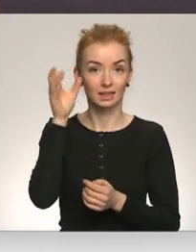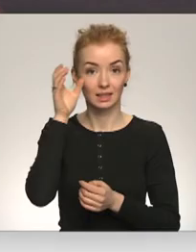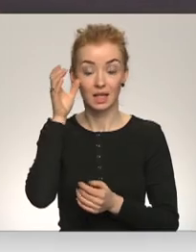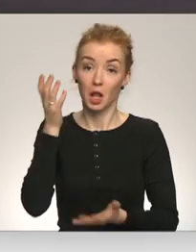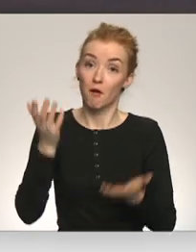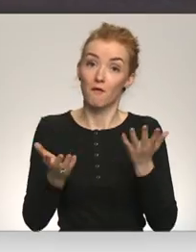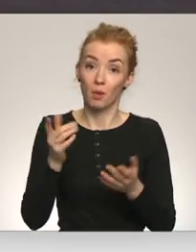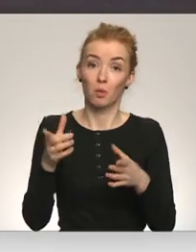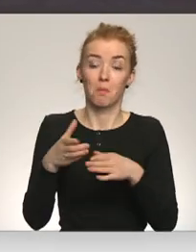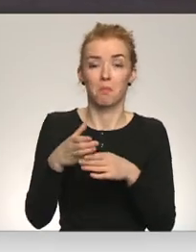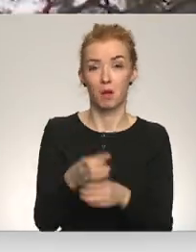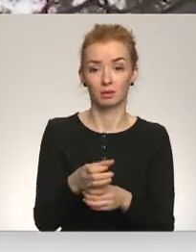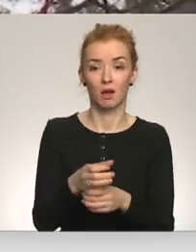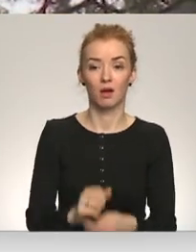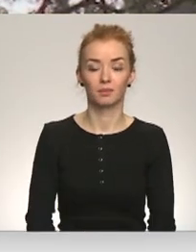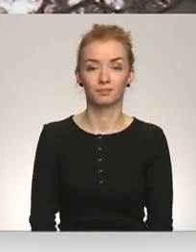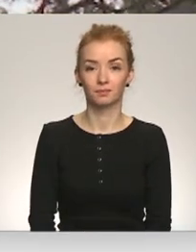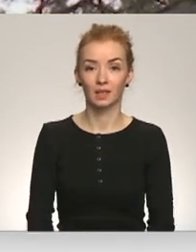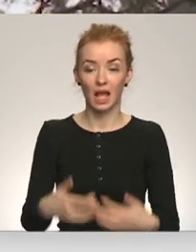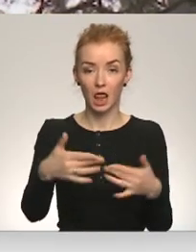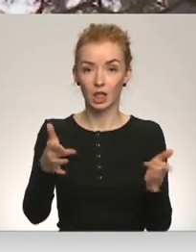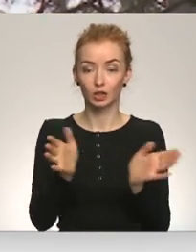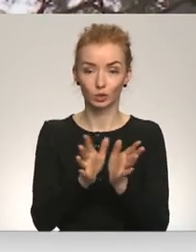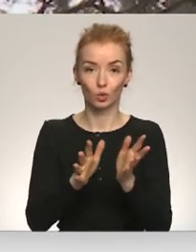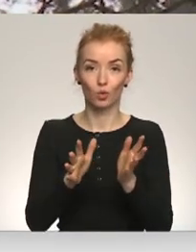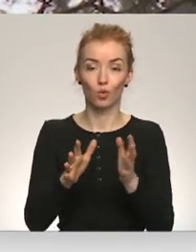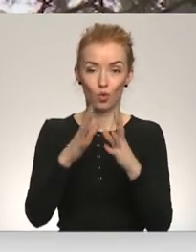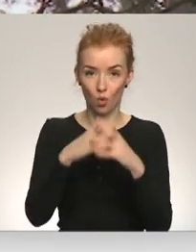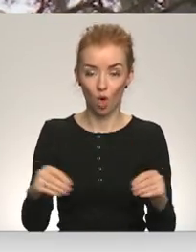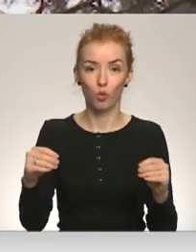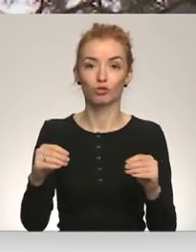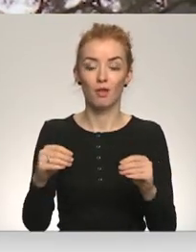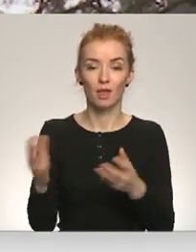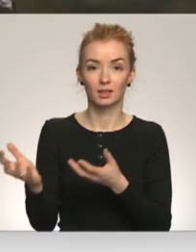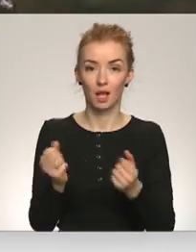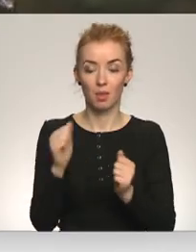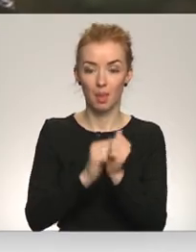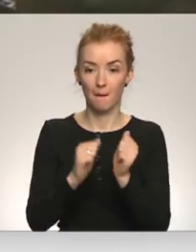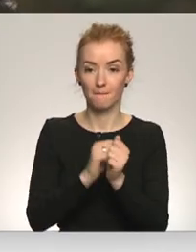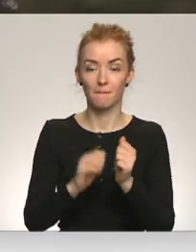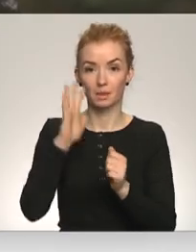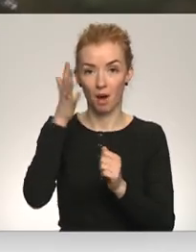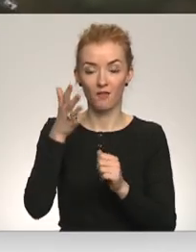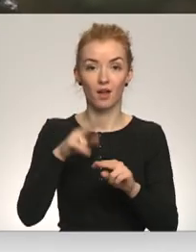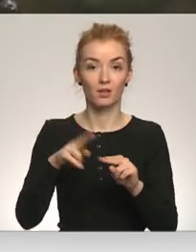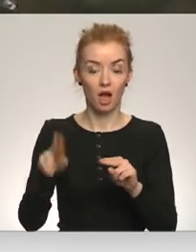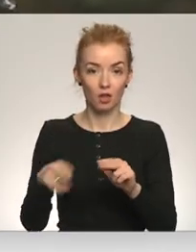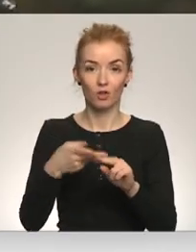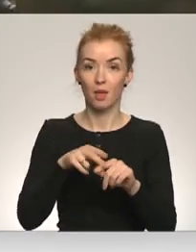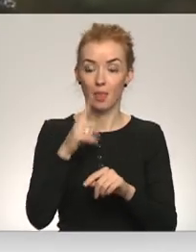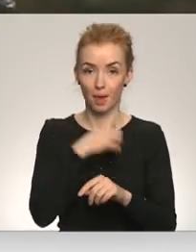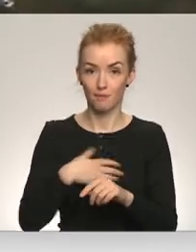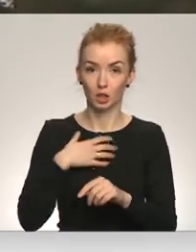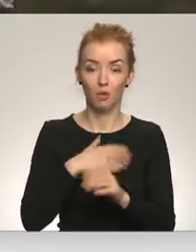paliks viņu mazāk kaut cik. Ligzdu nojaukšanai pašvaldība ir saņēmusi dabas aizsardzības pārvaldes atļauju. Tāda